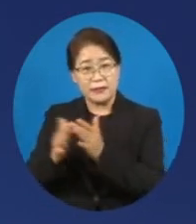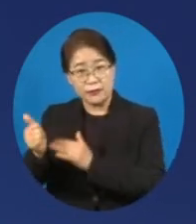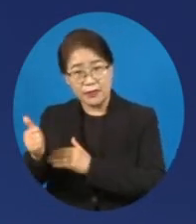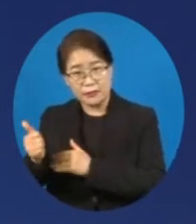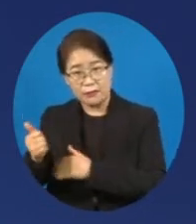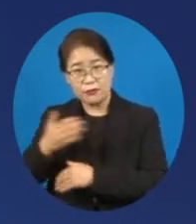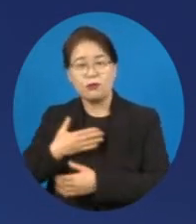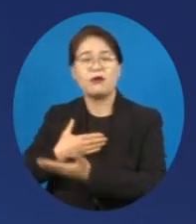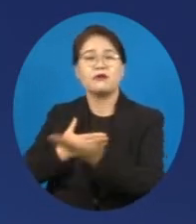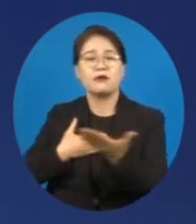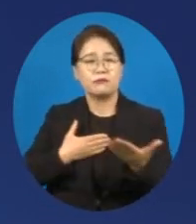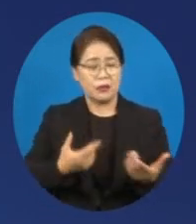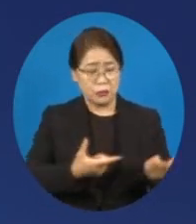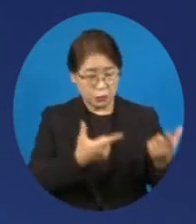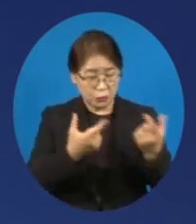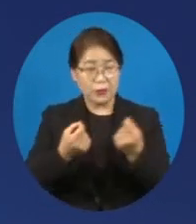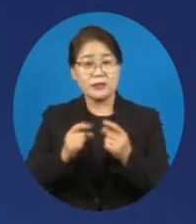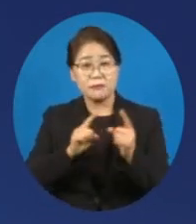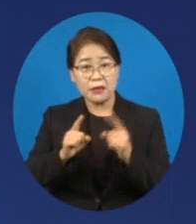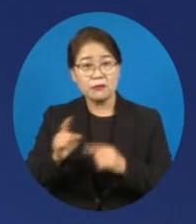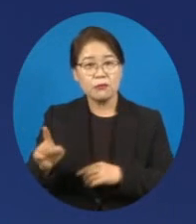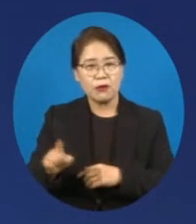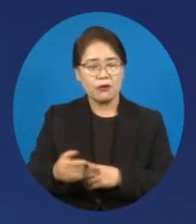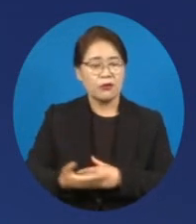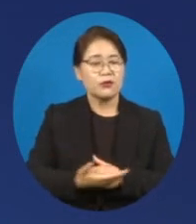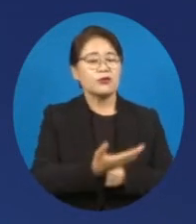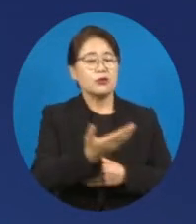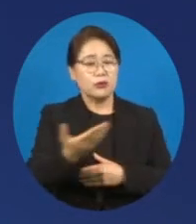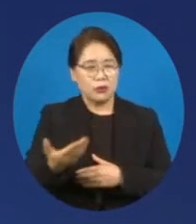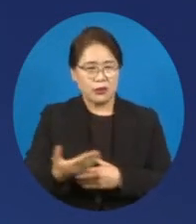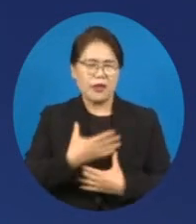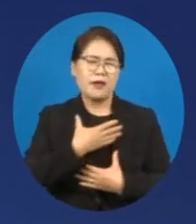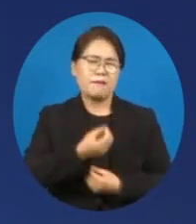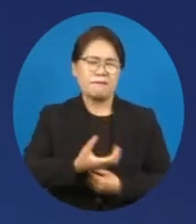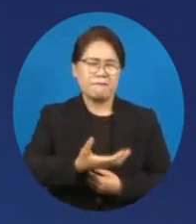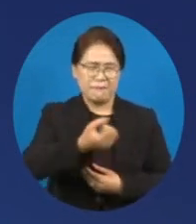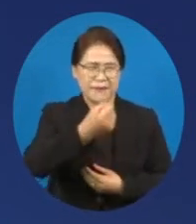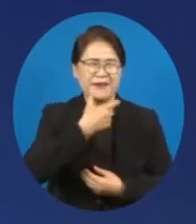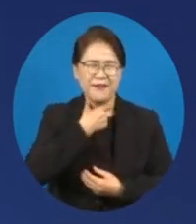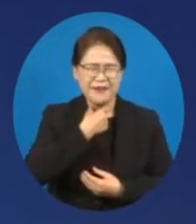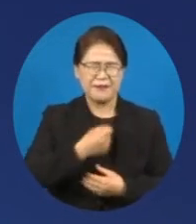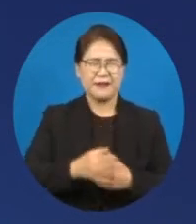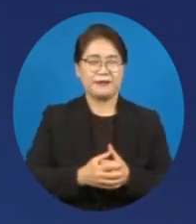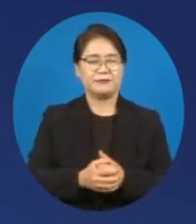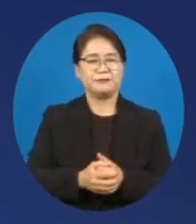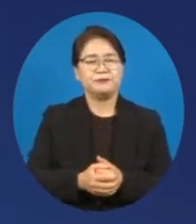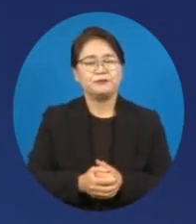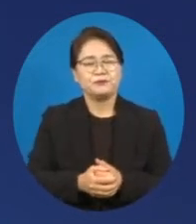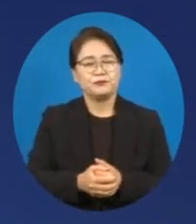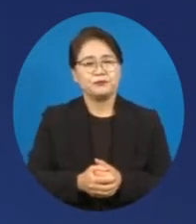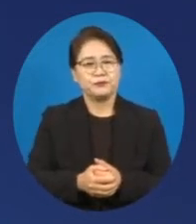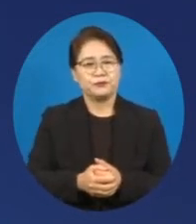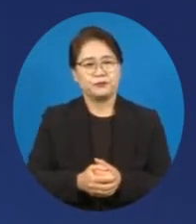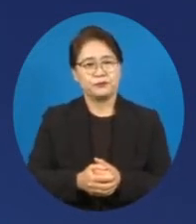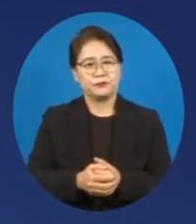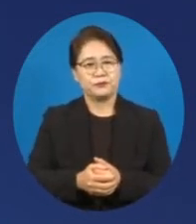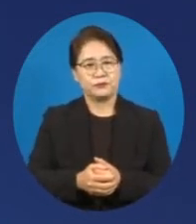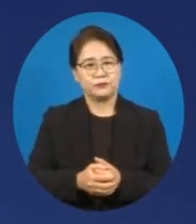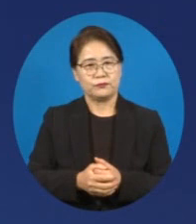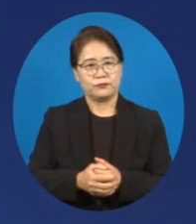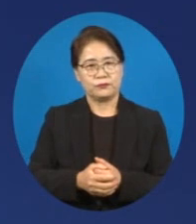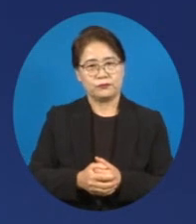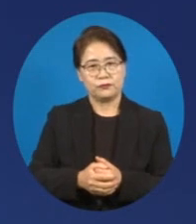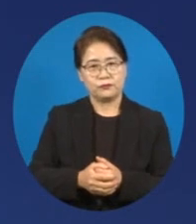저와 여러분에게도 동일하게 말씀하십니다 너희에게 평강이 있을지어다 자